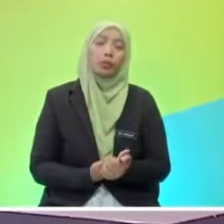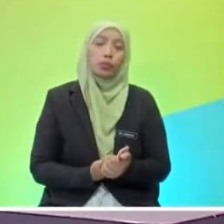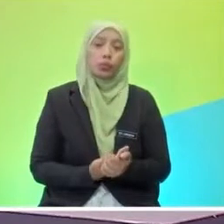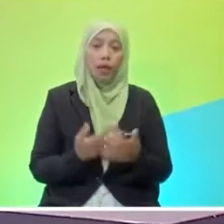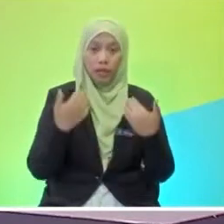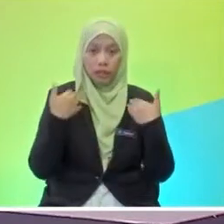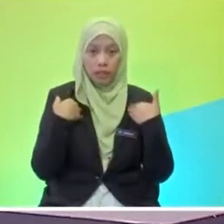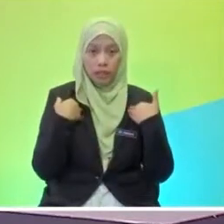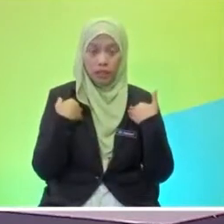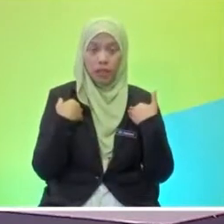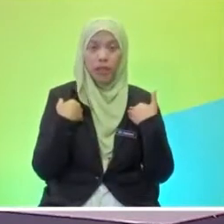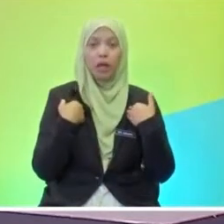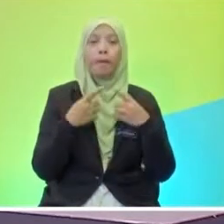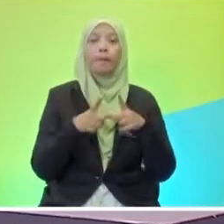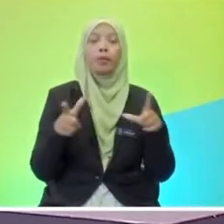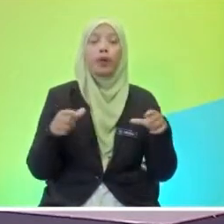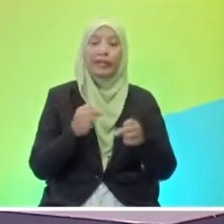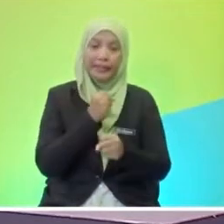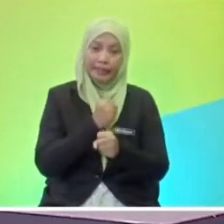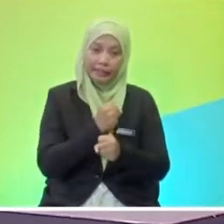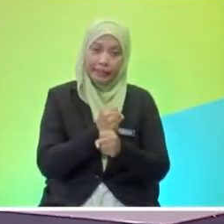oke ya baju